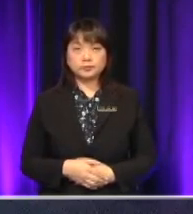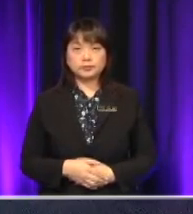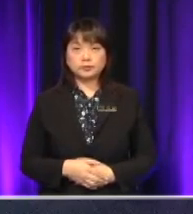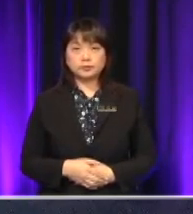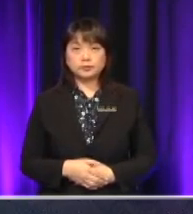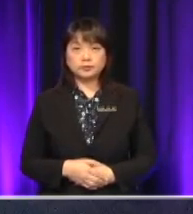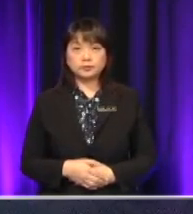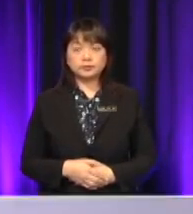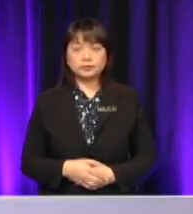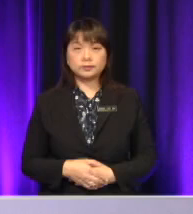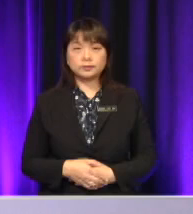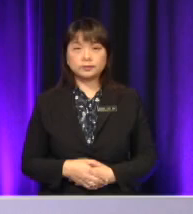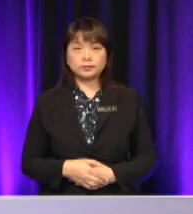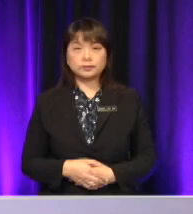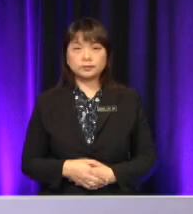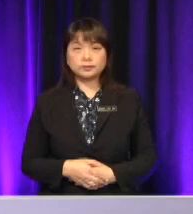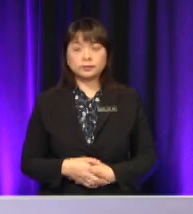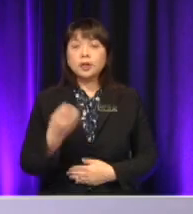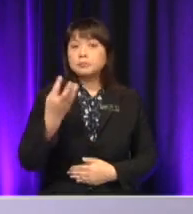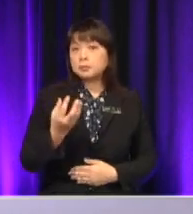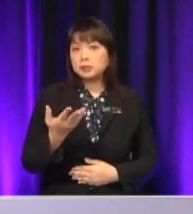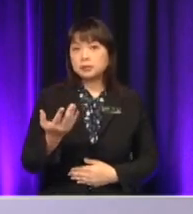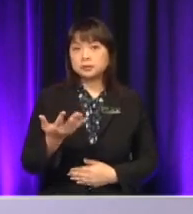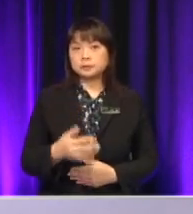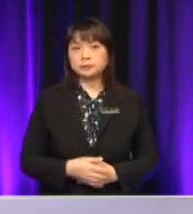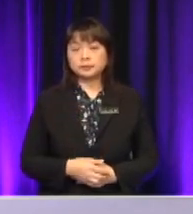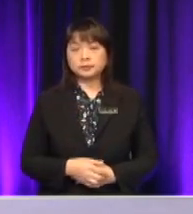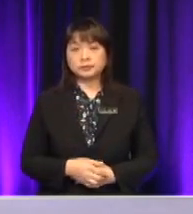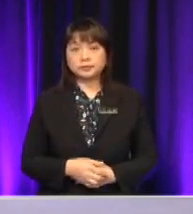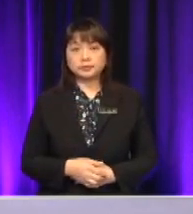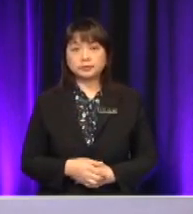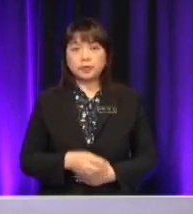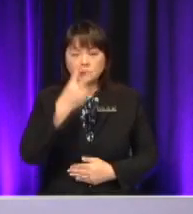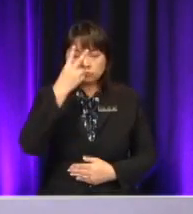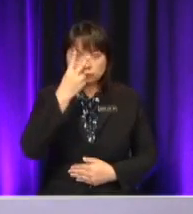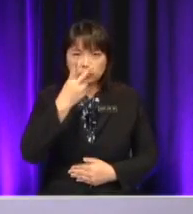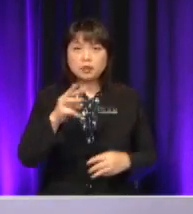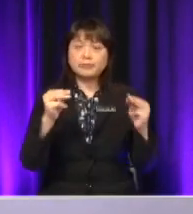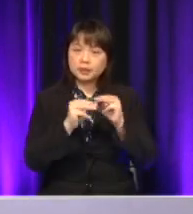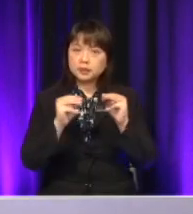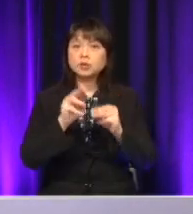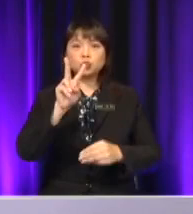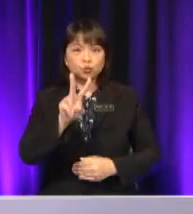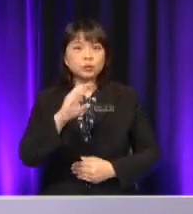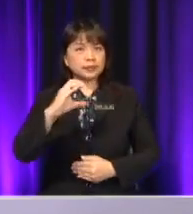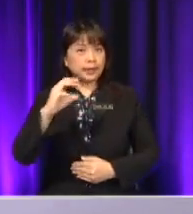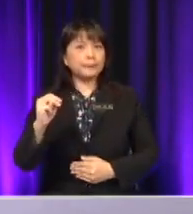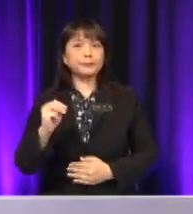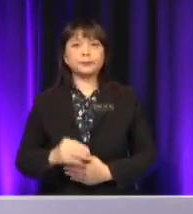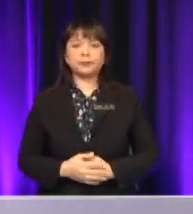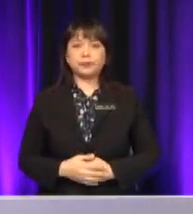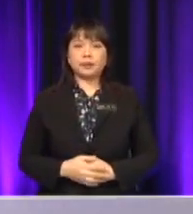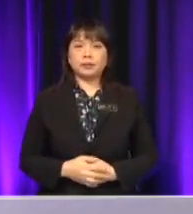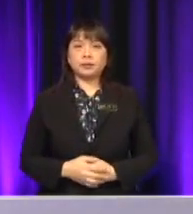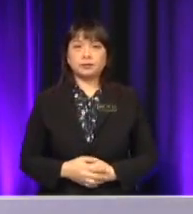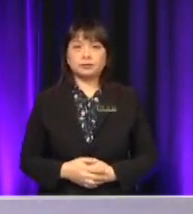Hanif ukur macam ni kan? Ya. Okey. Berapa bacaan Hanif tu? Saya rasa saya perhatikan di sini seperti 2 cm, cikgu. Okey. Tadi kan